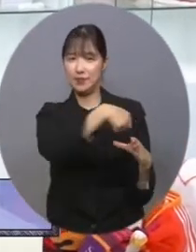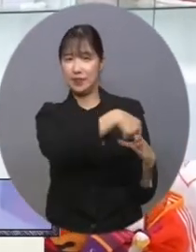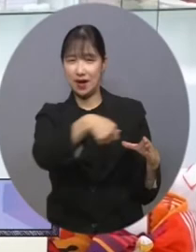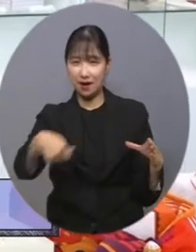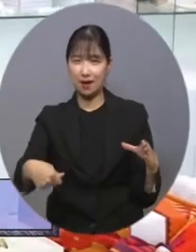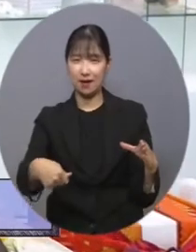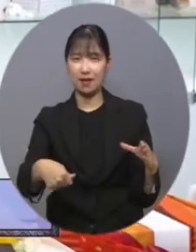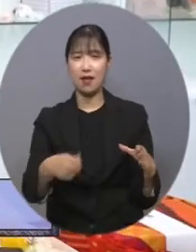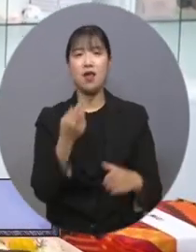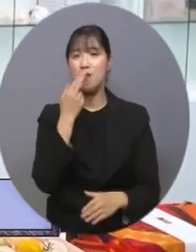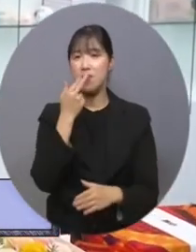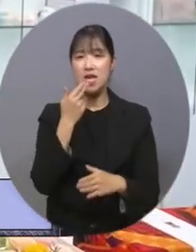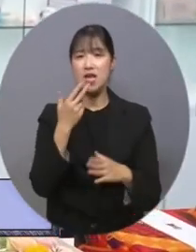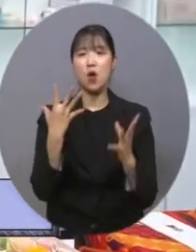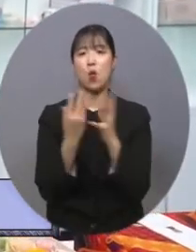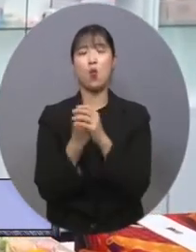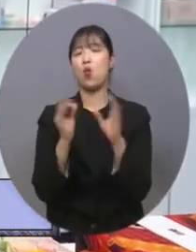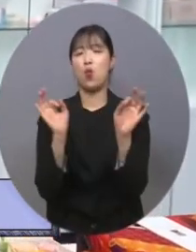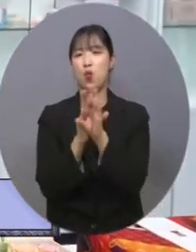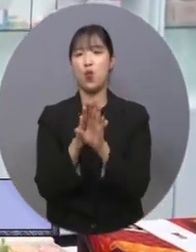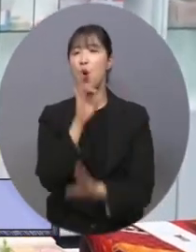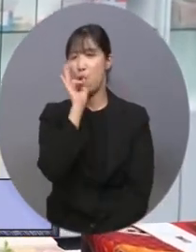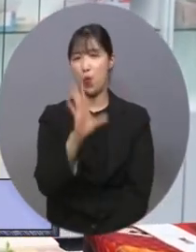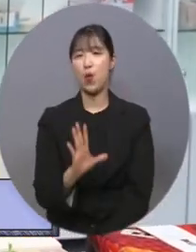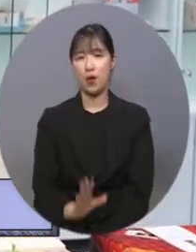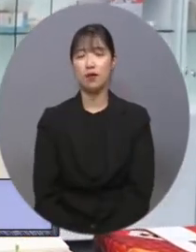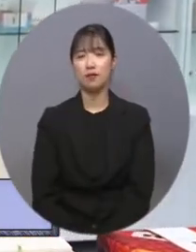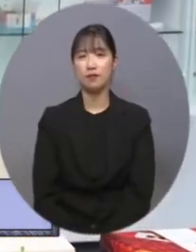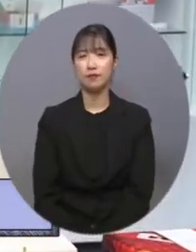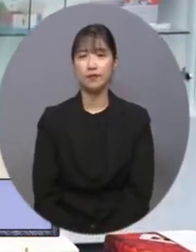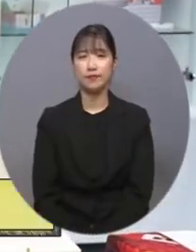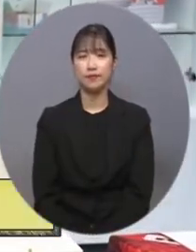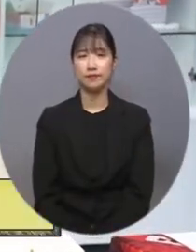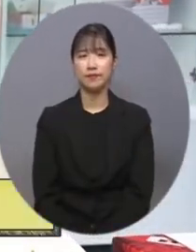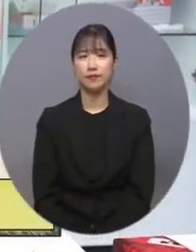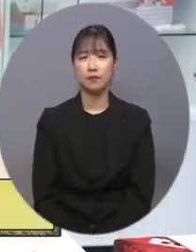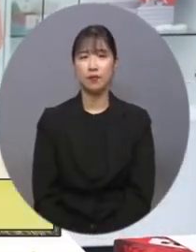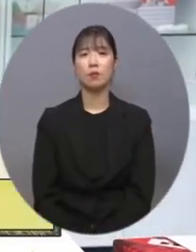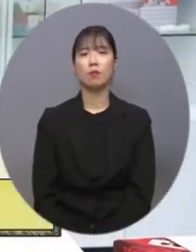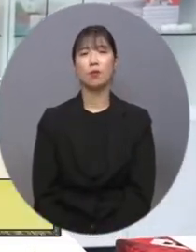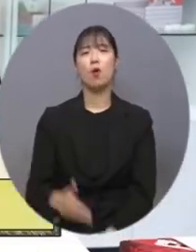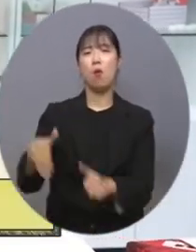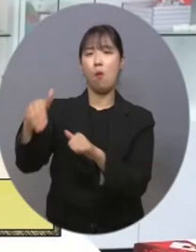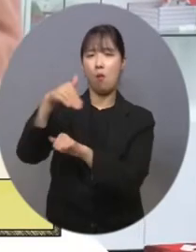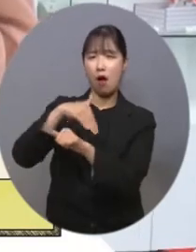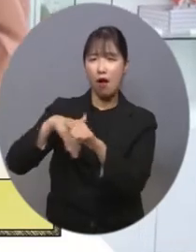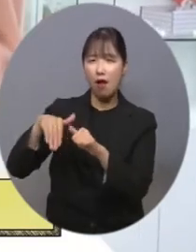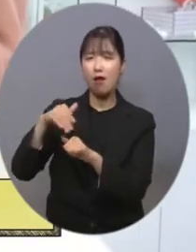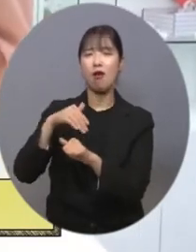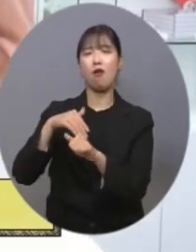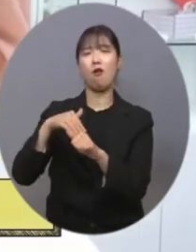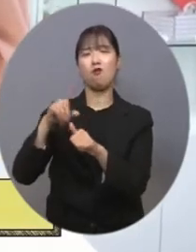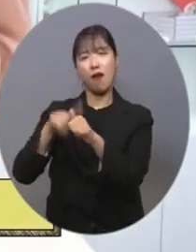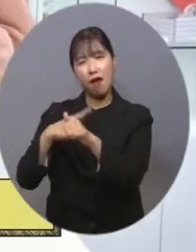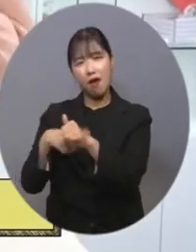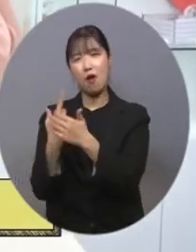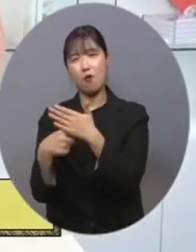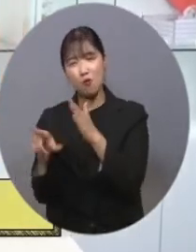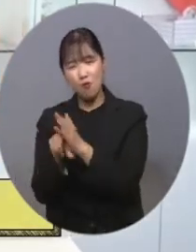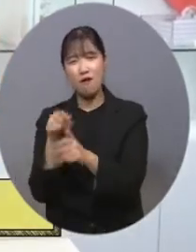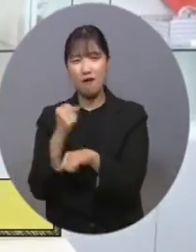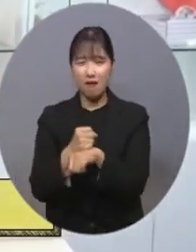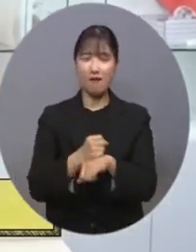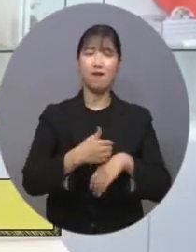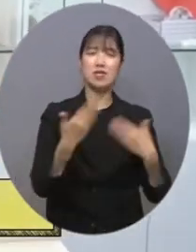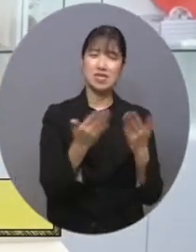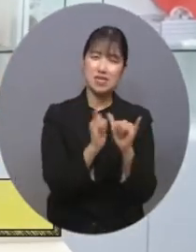저희들 비닐은 완전히 없는 걸로 저희들 다 바꿨습니다. 정말 이렇게 환경도 사랑하시고 위드림